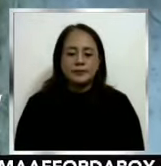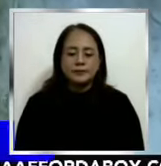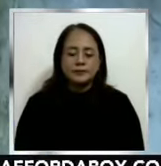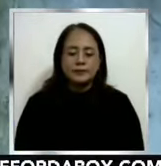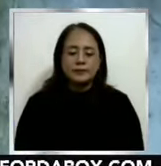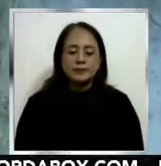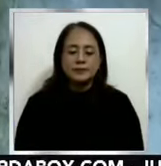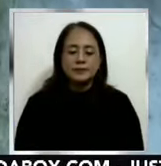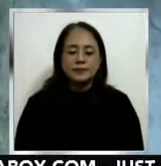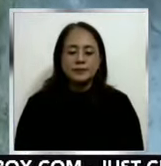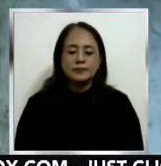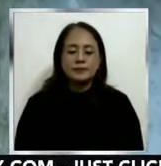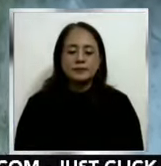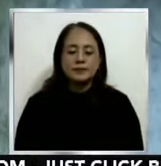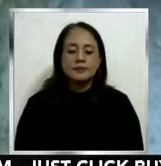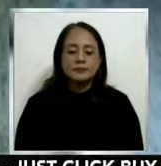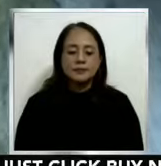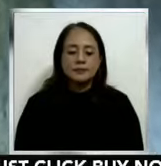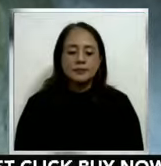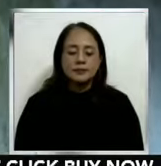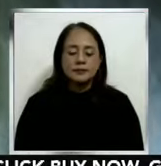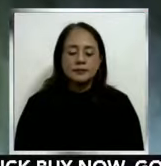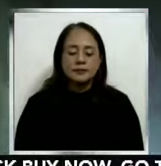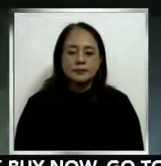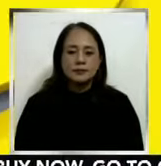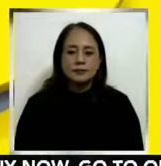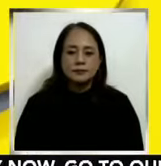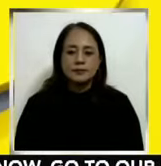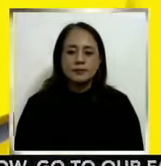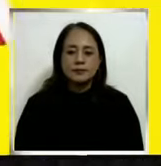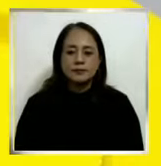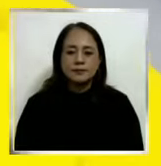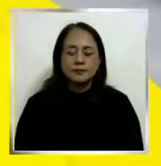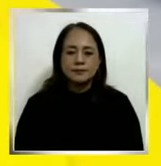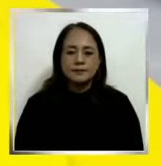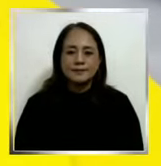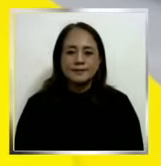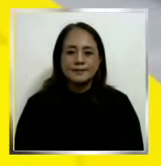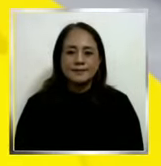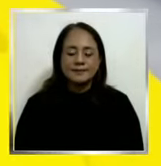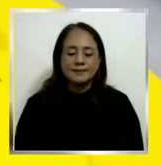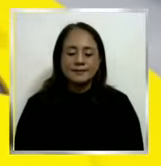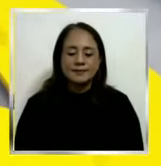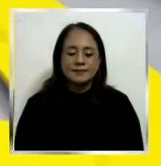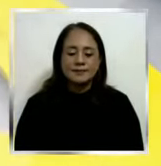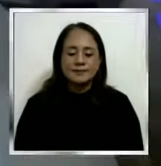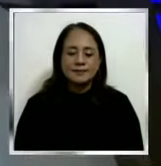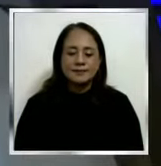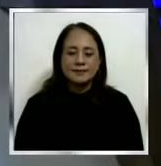News, Chino Gaston nakatutok, 24 oras. Ika in a minute!